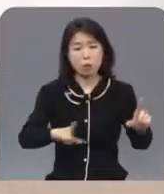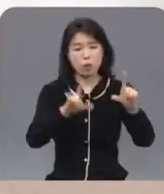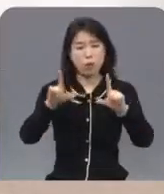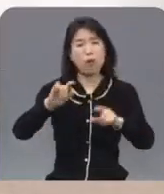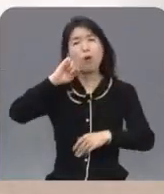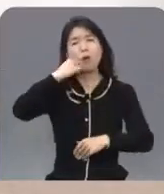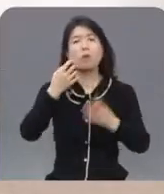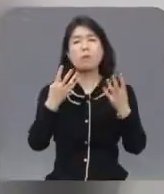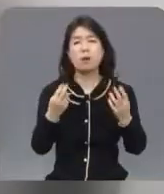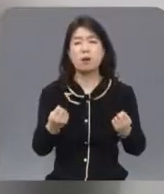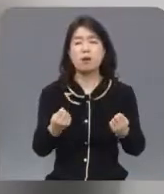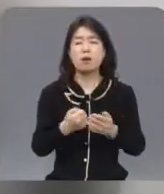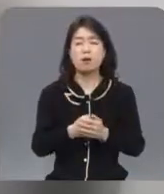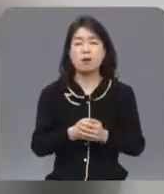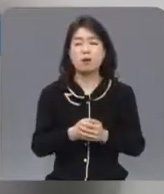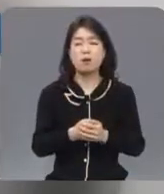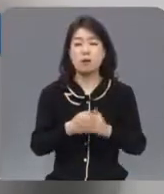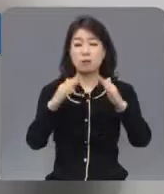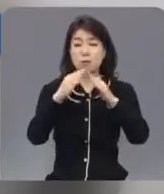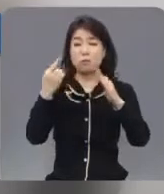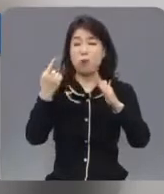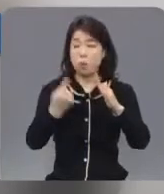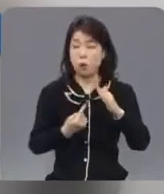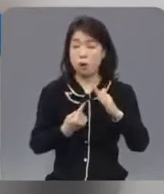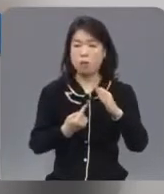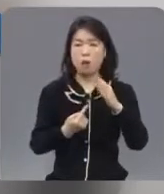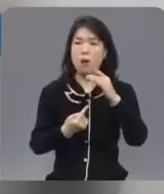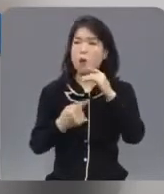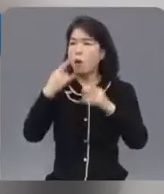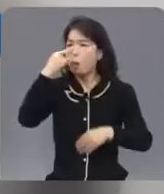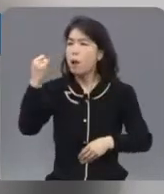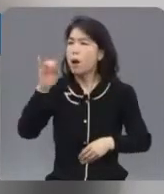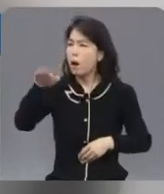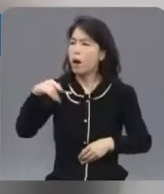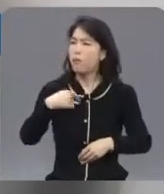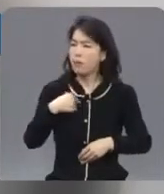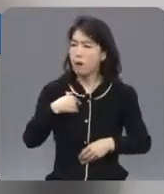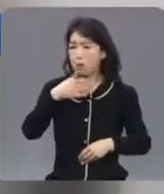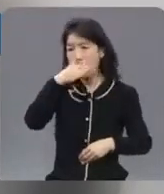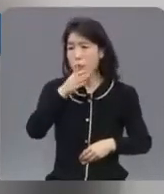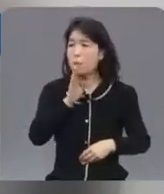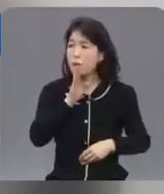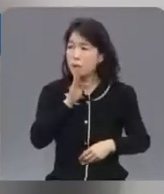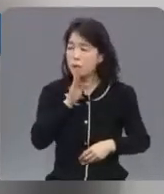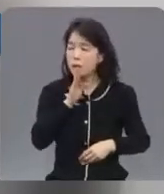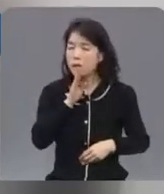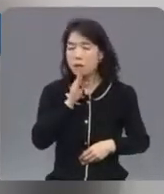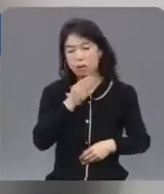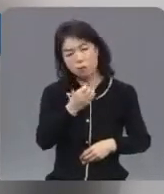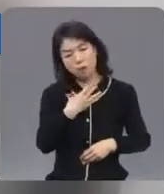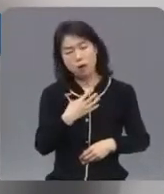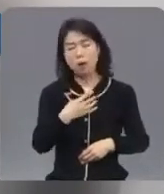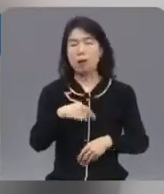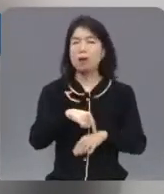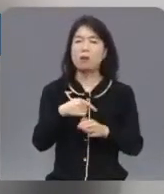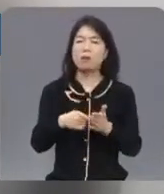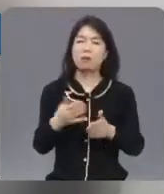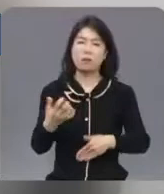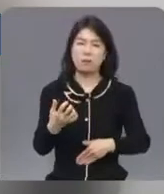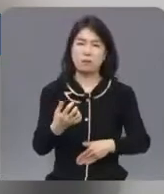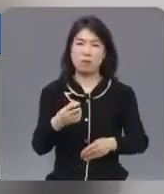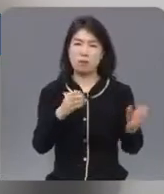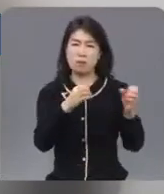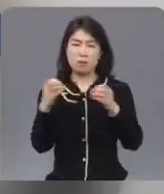않았습니다 집에 와 같고 엄마 나 바보야 이렇게 물어보고 이러면 마음이 너무 아프죠 근대화에 못 끼고